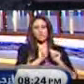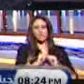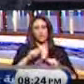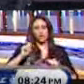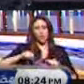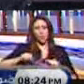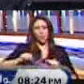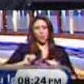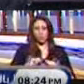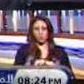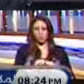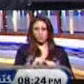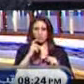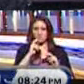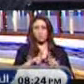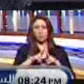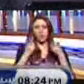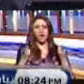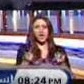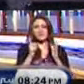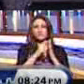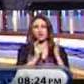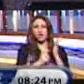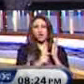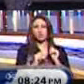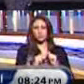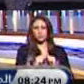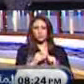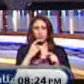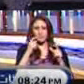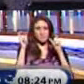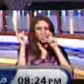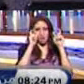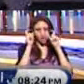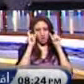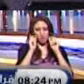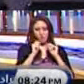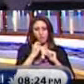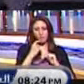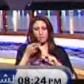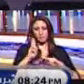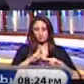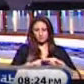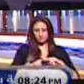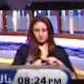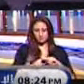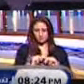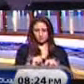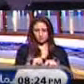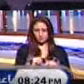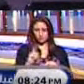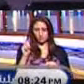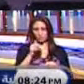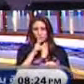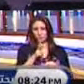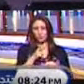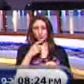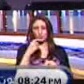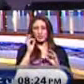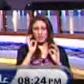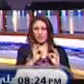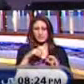صدر مخالف للقانون والدستور ومتجاوز لحدود الرقابة المسموح بها لمحاكم القضاء الاداري، وده لان القرار